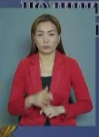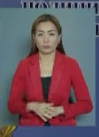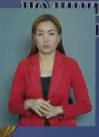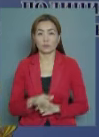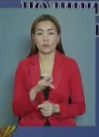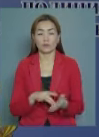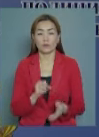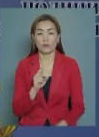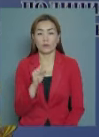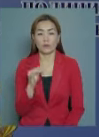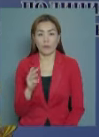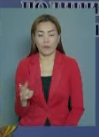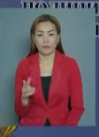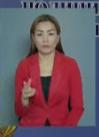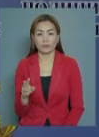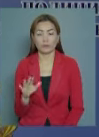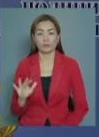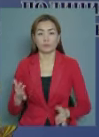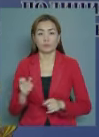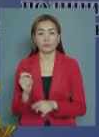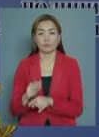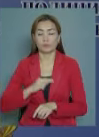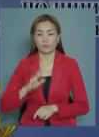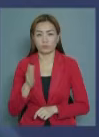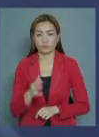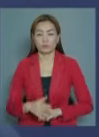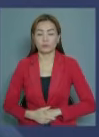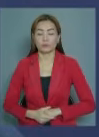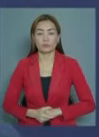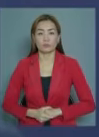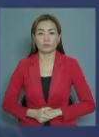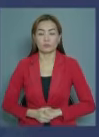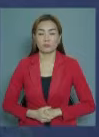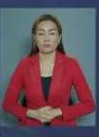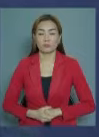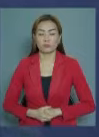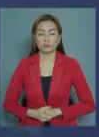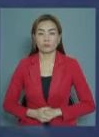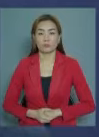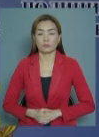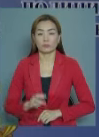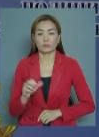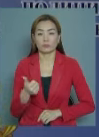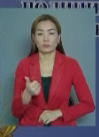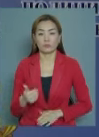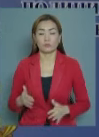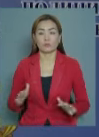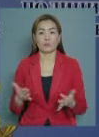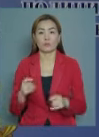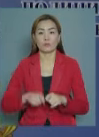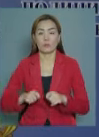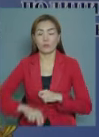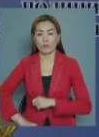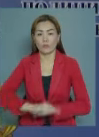Атырау қаласы әкімдігіне жасанды жол кедергісін орнатуға нұсқама жолдаған. Соның негізінде орнатылады. Бірінші кезекте жол көлік оқиғаларын талдау